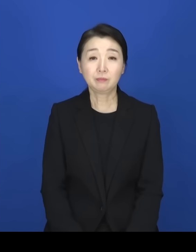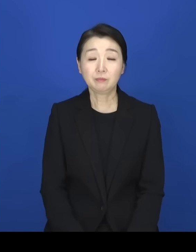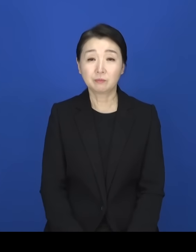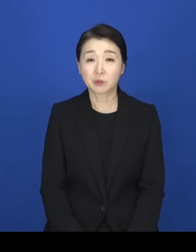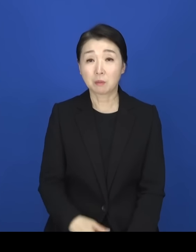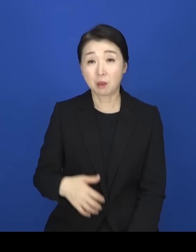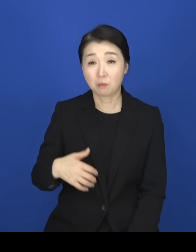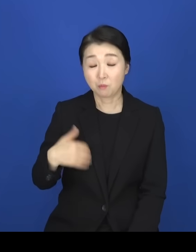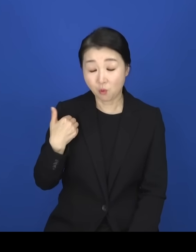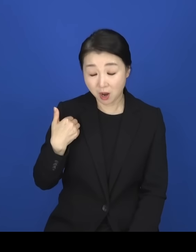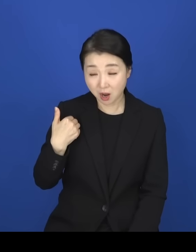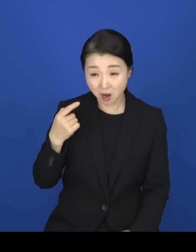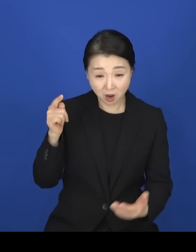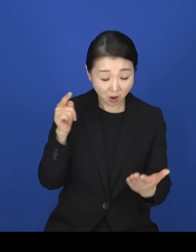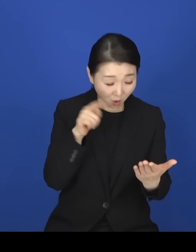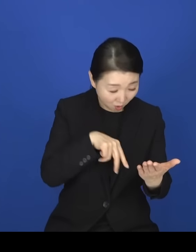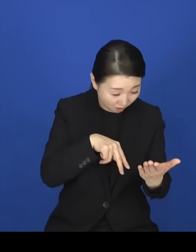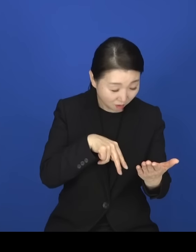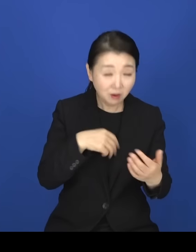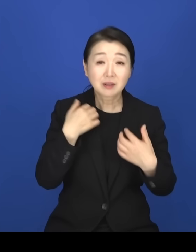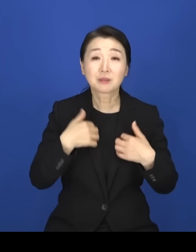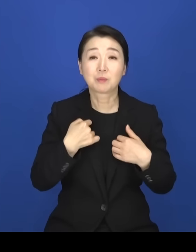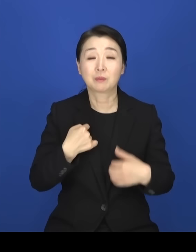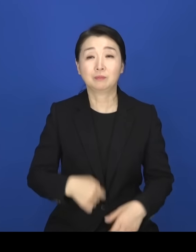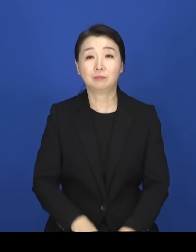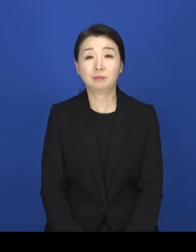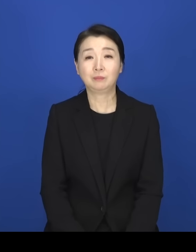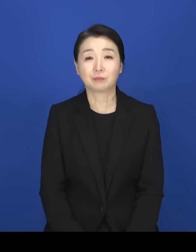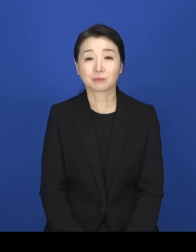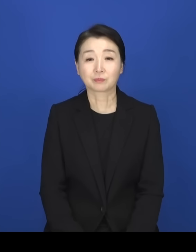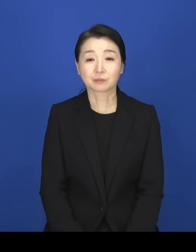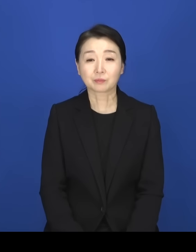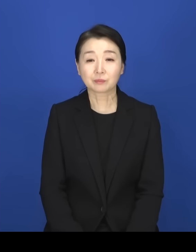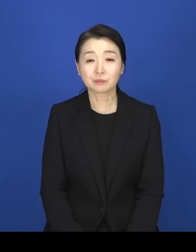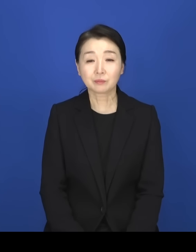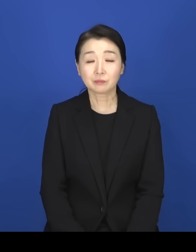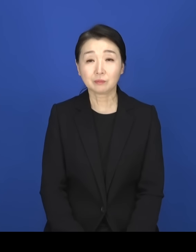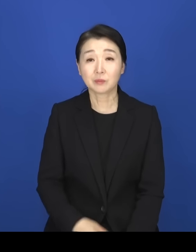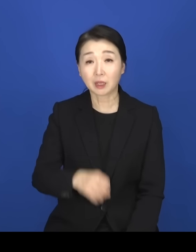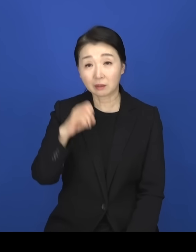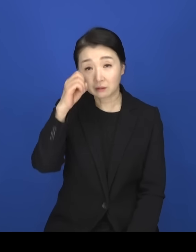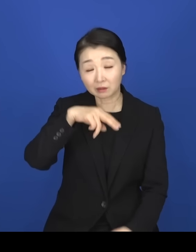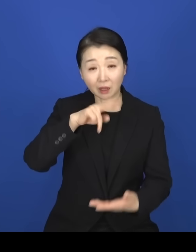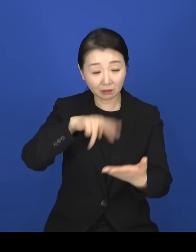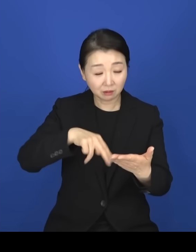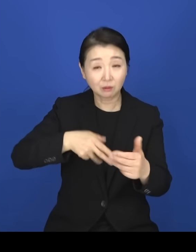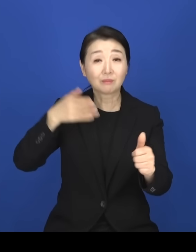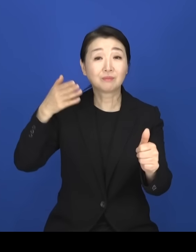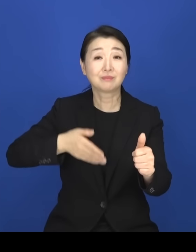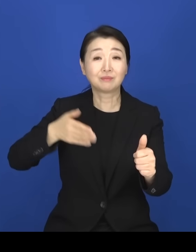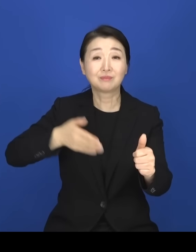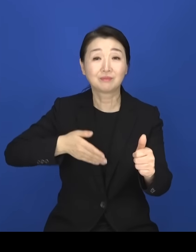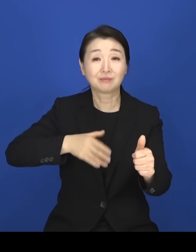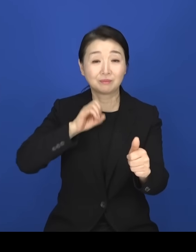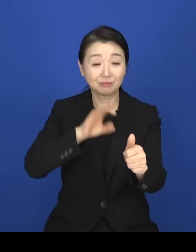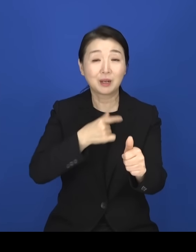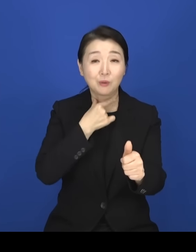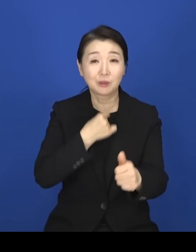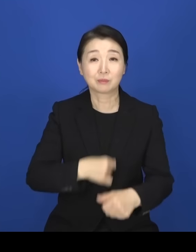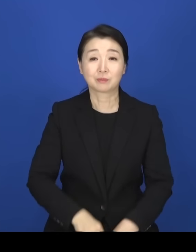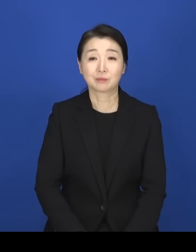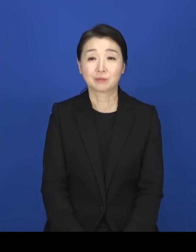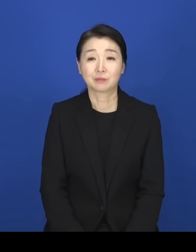모르는 게 나오면 저는 그게 오히려 더 기쁘지. 그래서 저는 그냥 읽으라는 얘기를 꼭 드리고